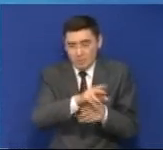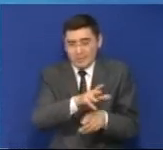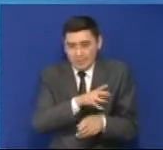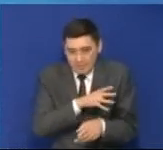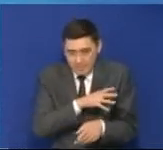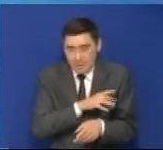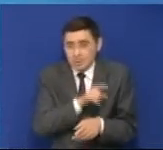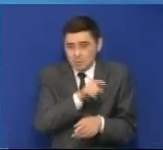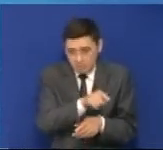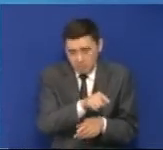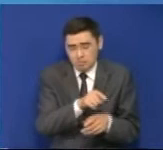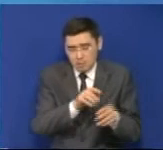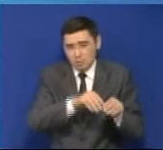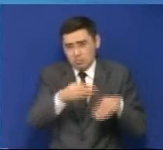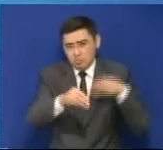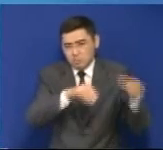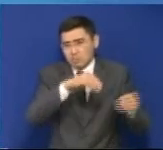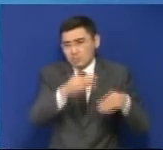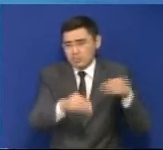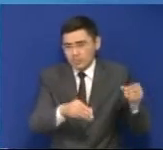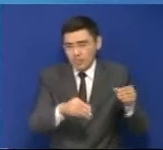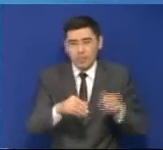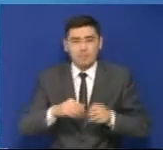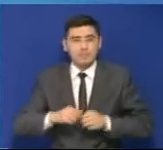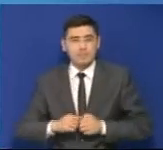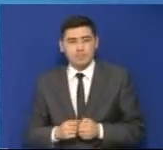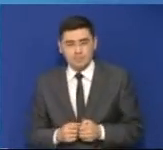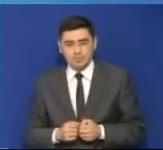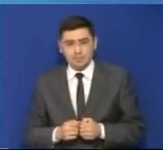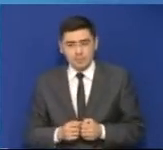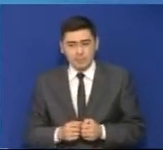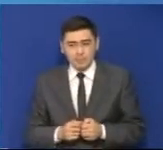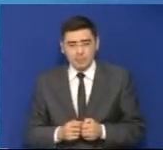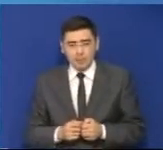жөндеу жұмыстарын көгалдандыру және абаттандыру бойынша Семей кәсіпорны жүзеге асырған